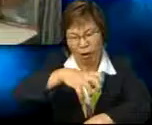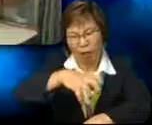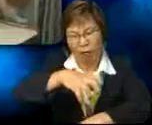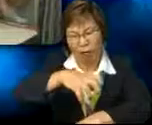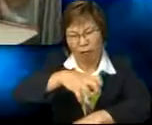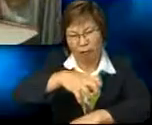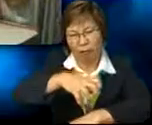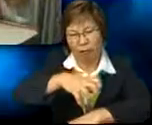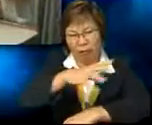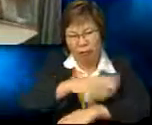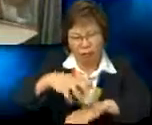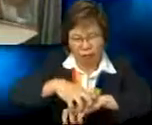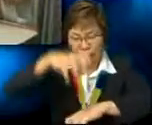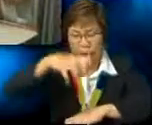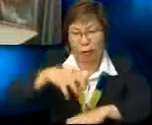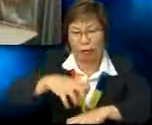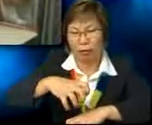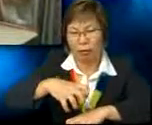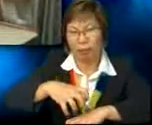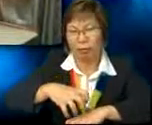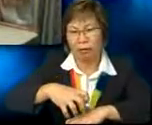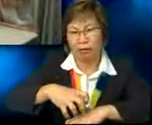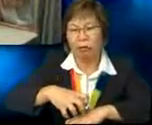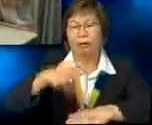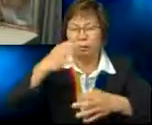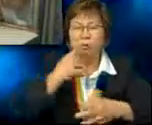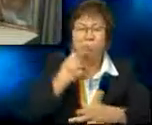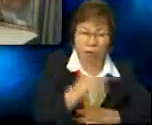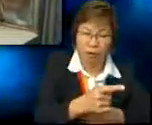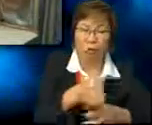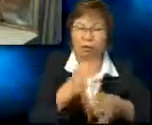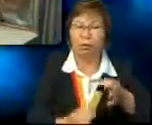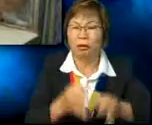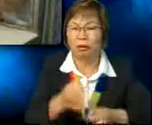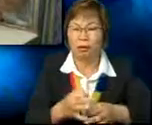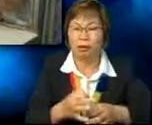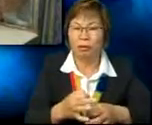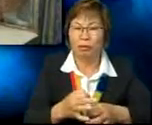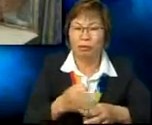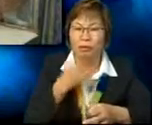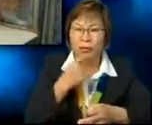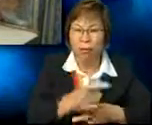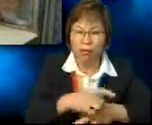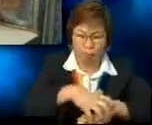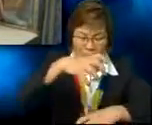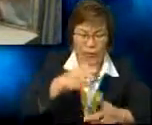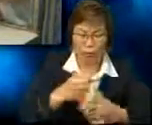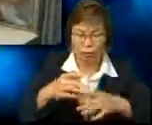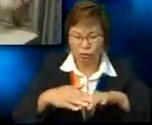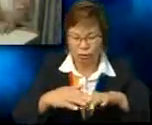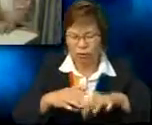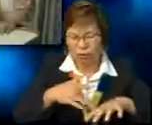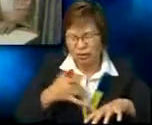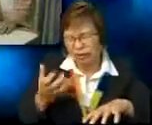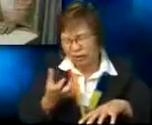tu, dan kita kena khabar dengan pesakit kalau ada masalah. Kalau bengkak atau jari tu rasa sejuk atau lebih